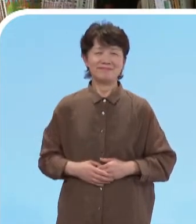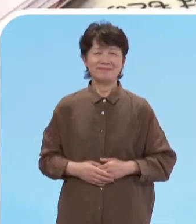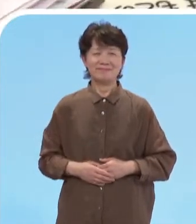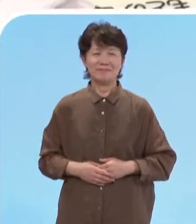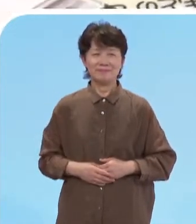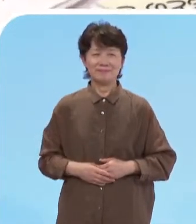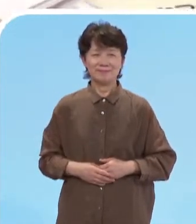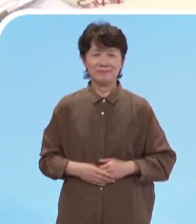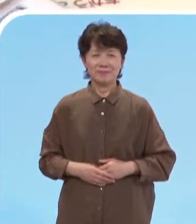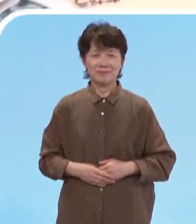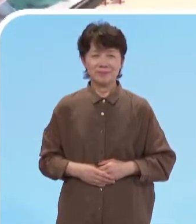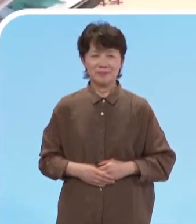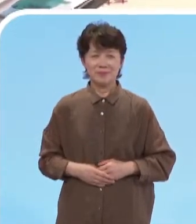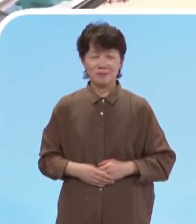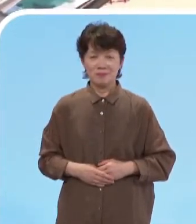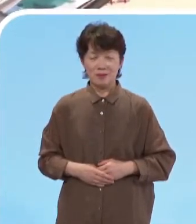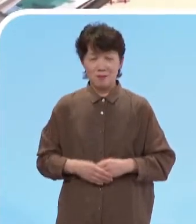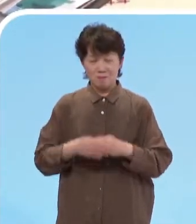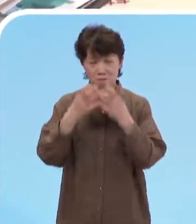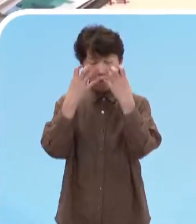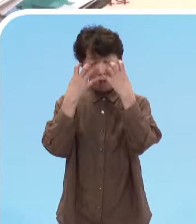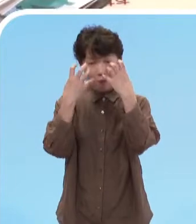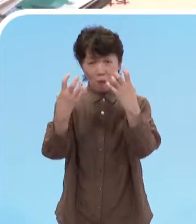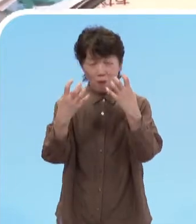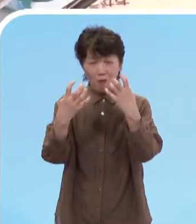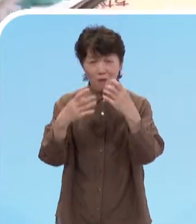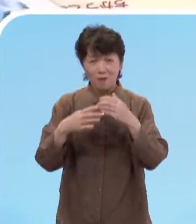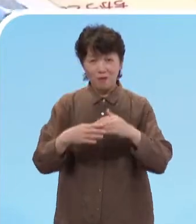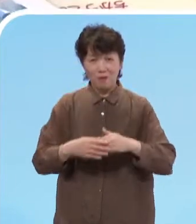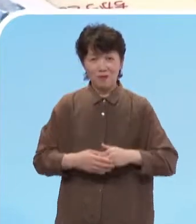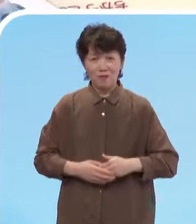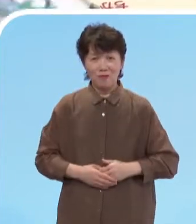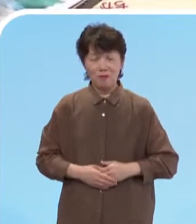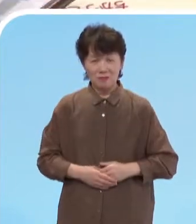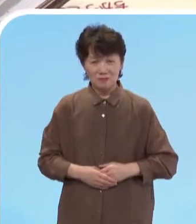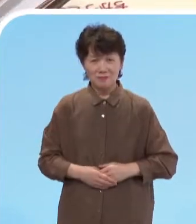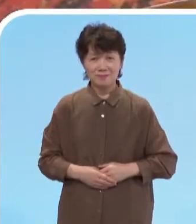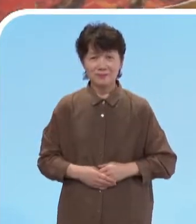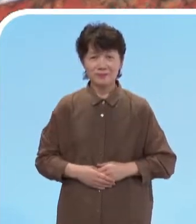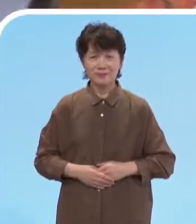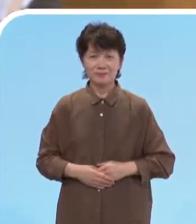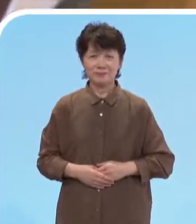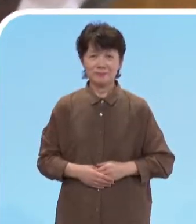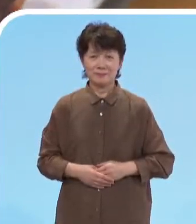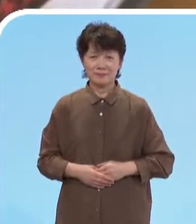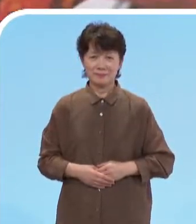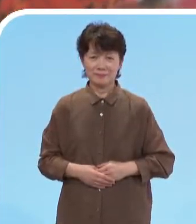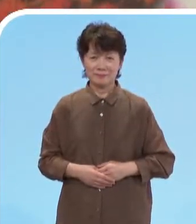書いてある。いやー、飛び出しちゃった。